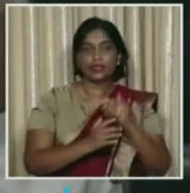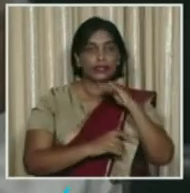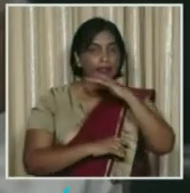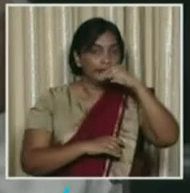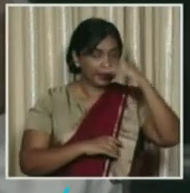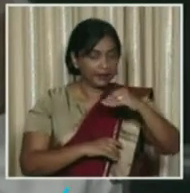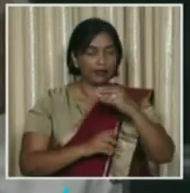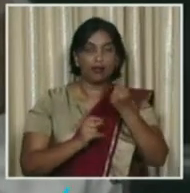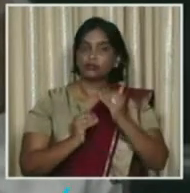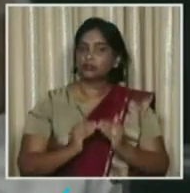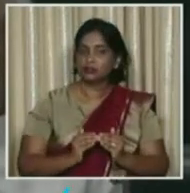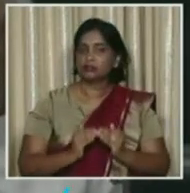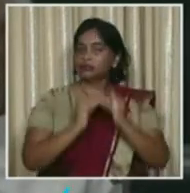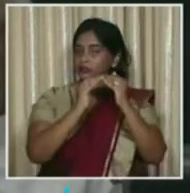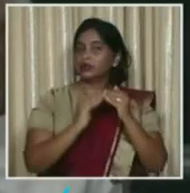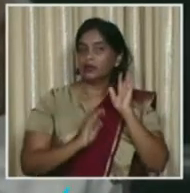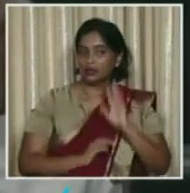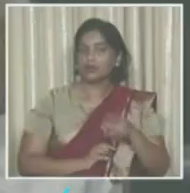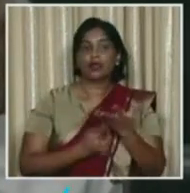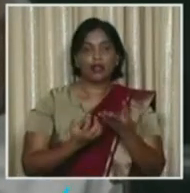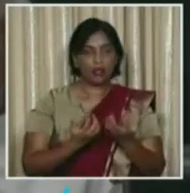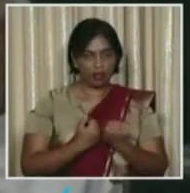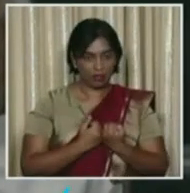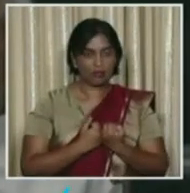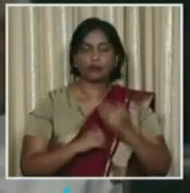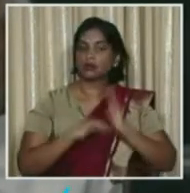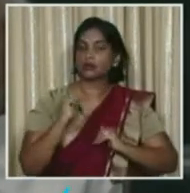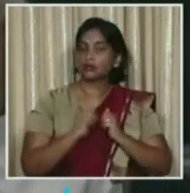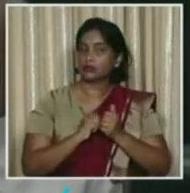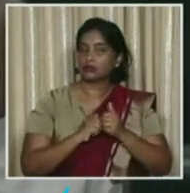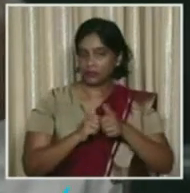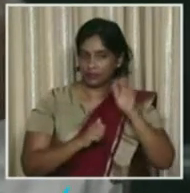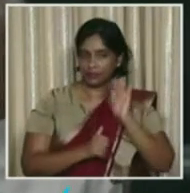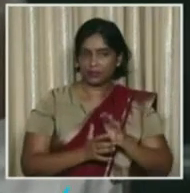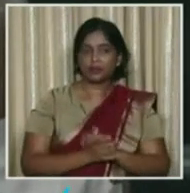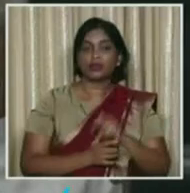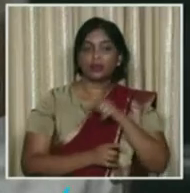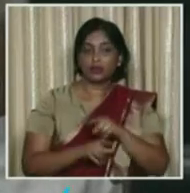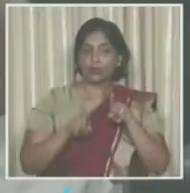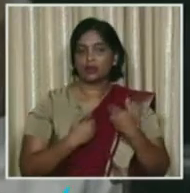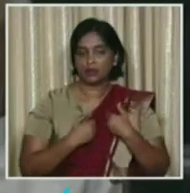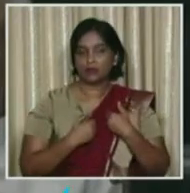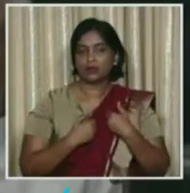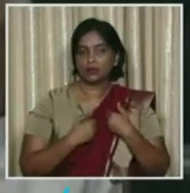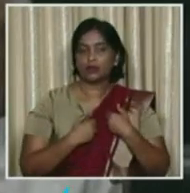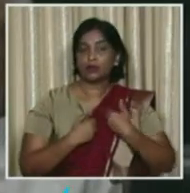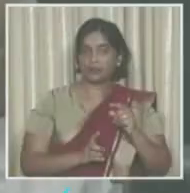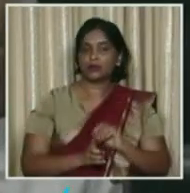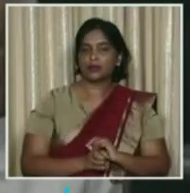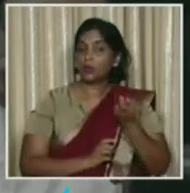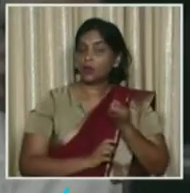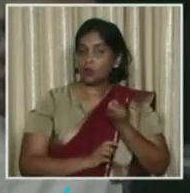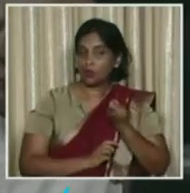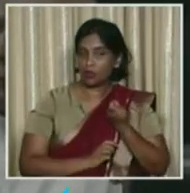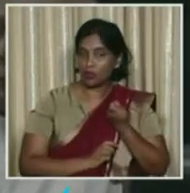ආර්ථික වර්ධනය ඉහළ නැංවීමට අවශ්‍ය ක්‍රියාමාර්ග දැන් ගැනීම. මෙන්න මේ අනුව තමයි විදේශ ණය